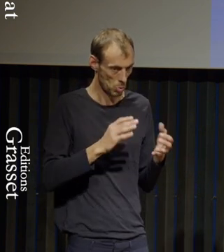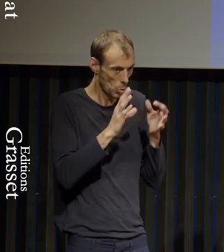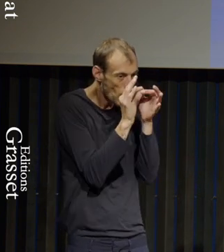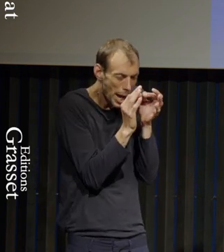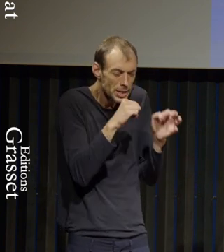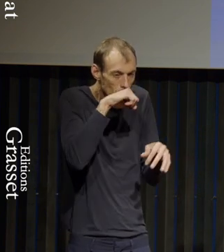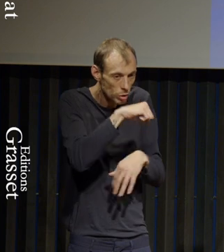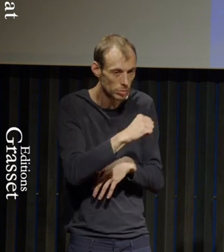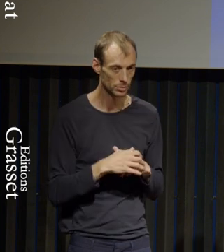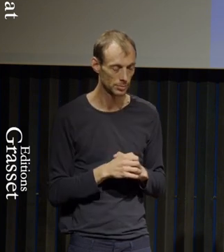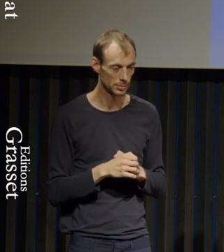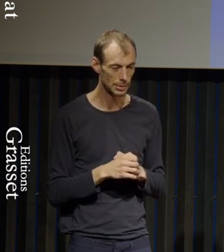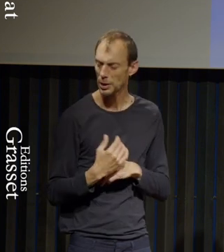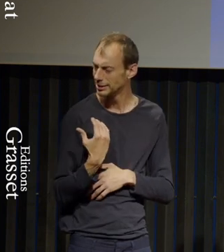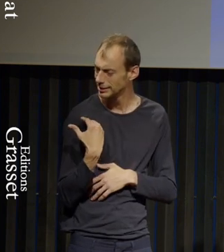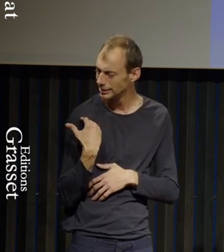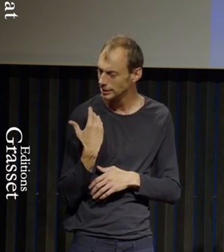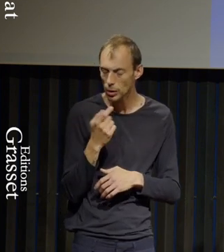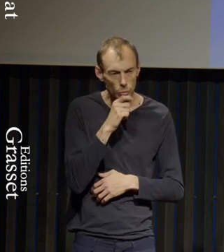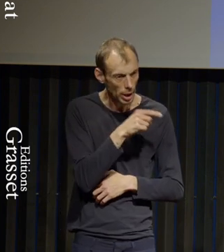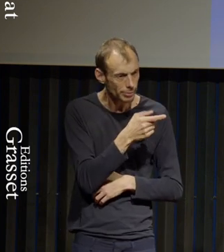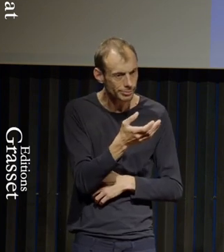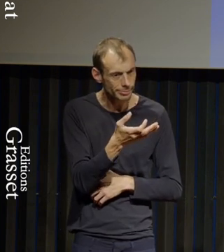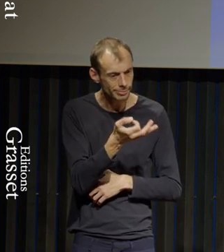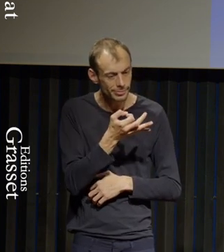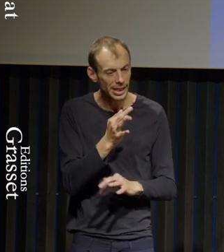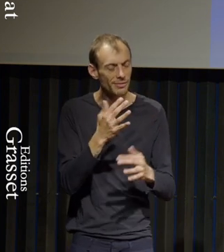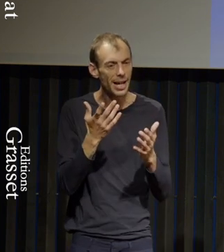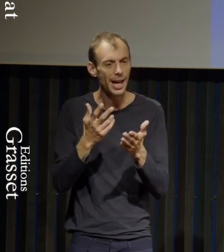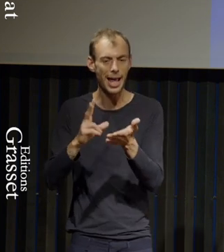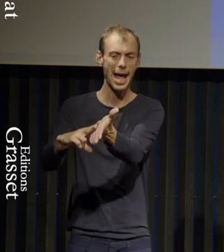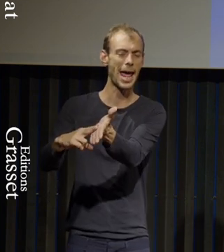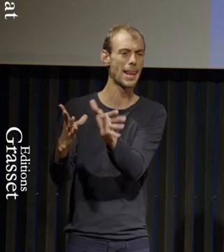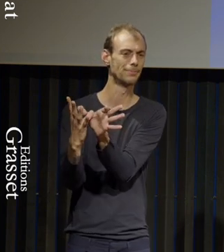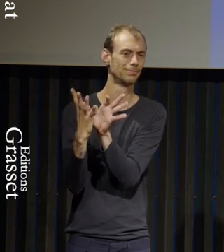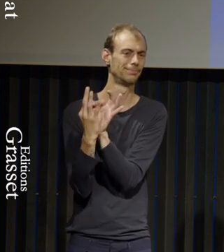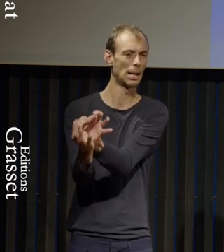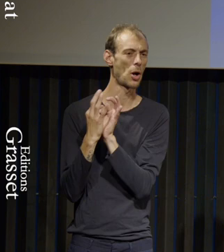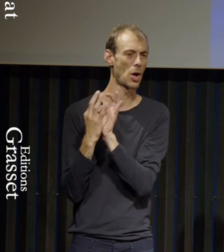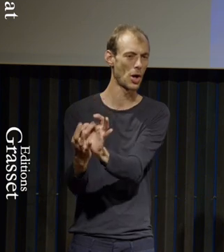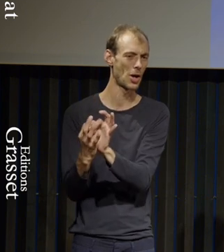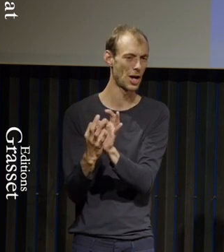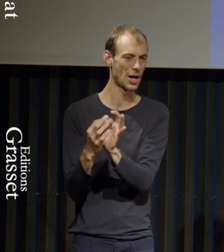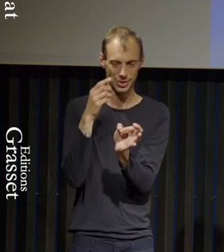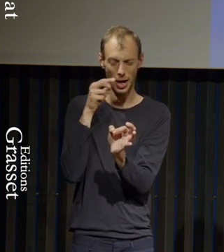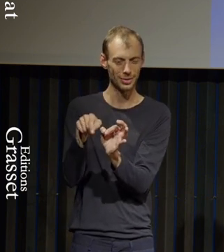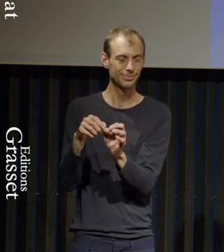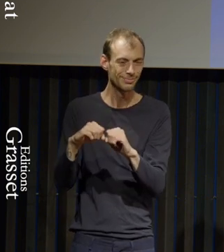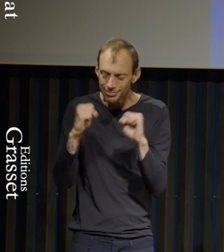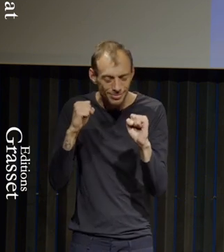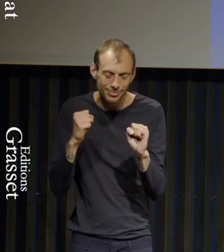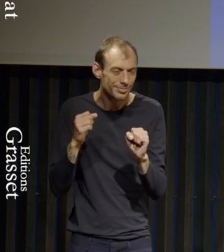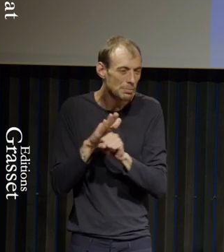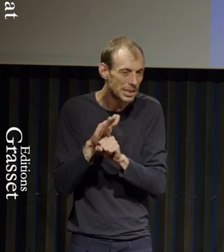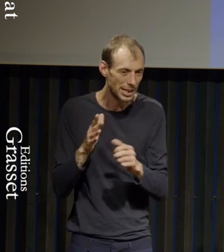du rapport au réel. Et je crois qu'il faut qu'on poursuive un peu sur ce point. J'ai évoqué